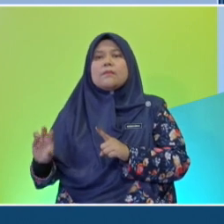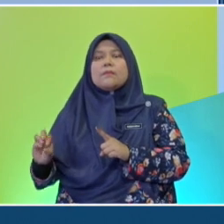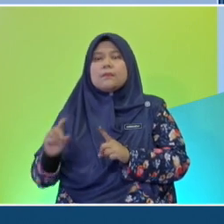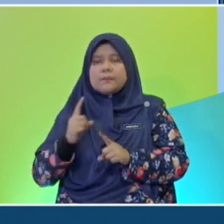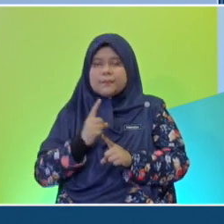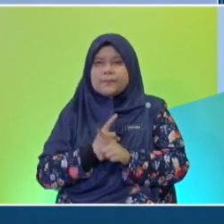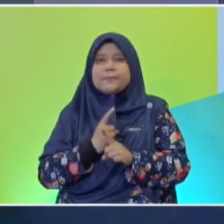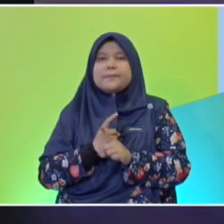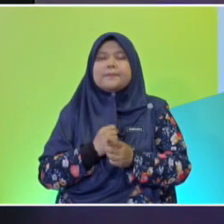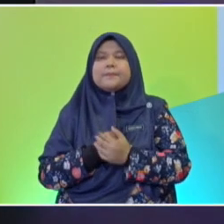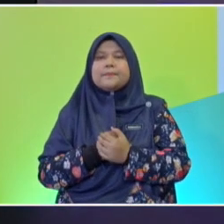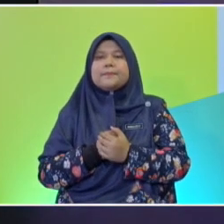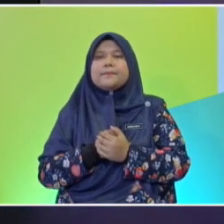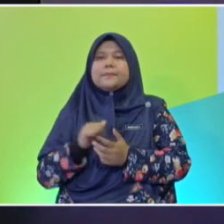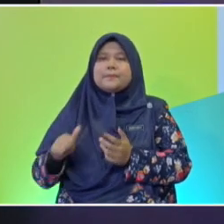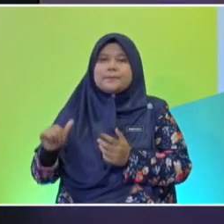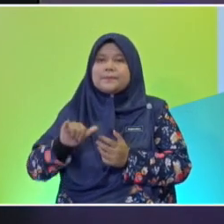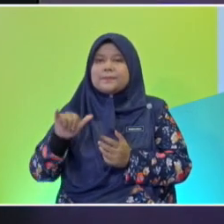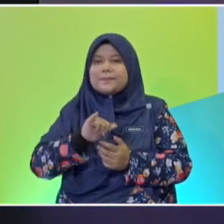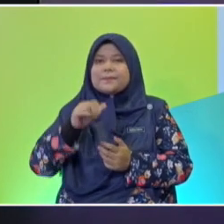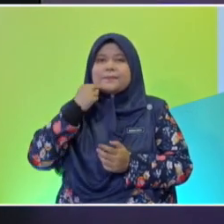jawaban hazirat tadi